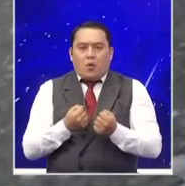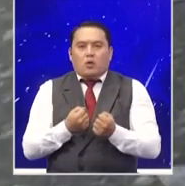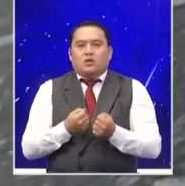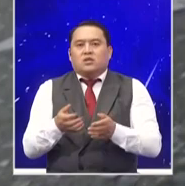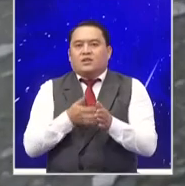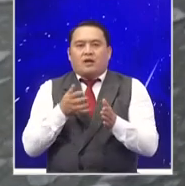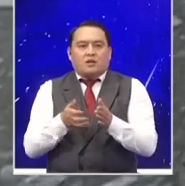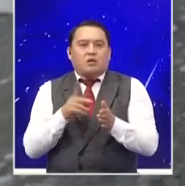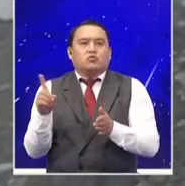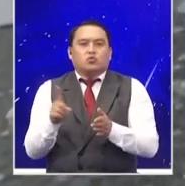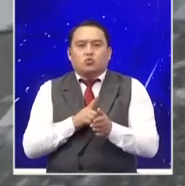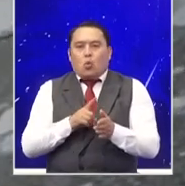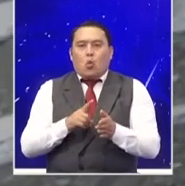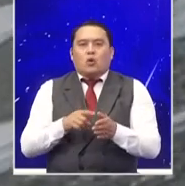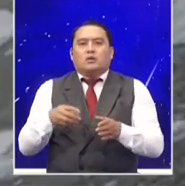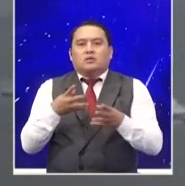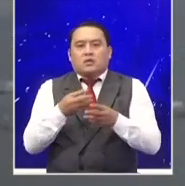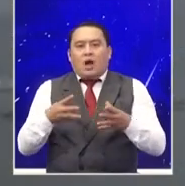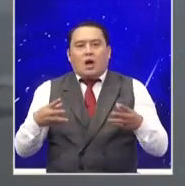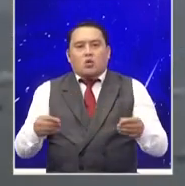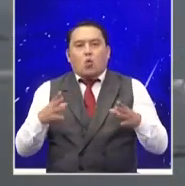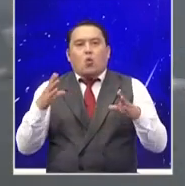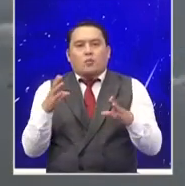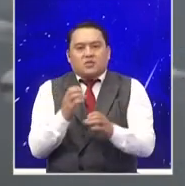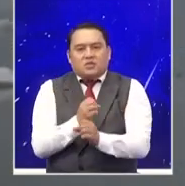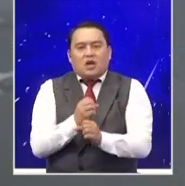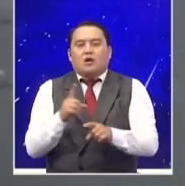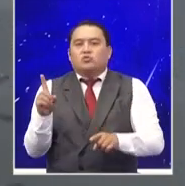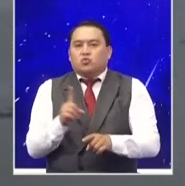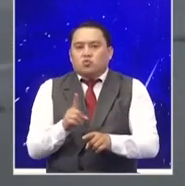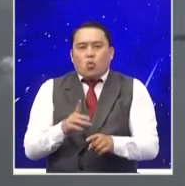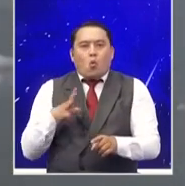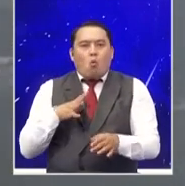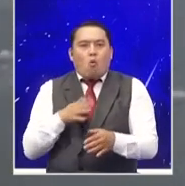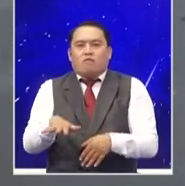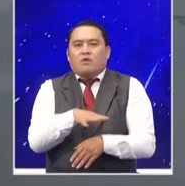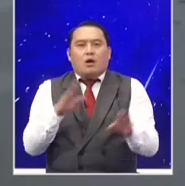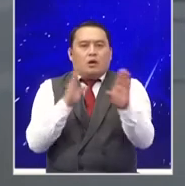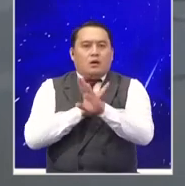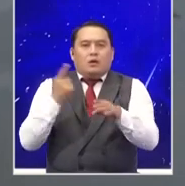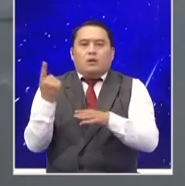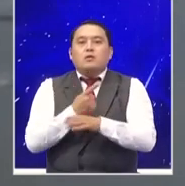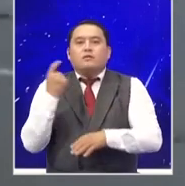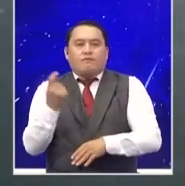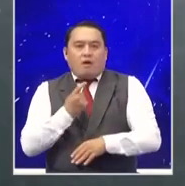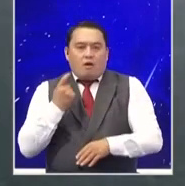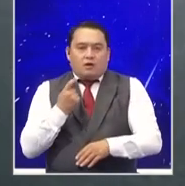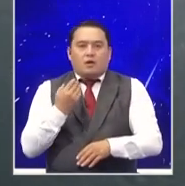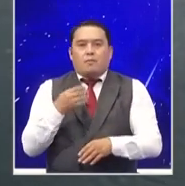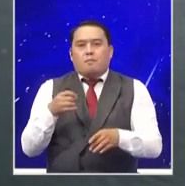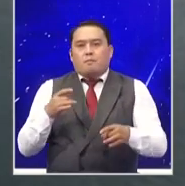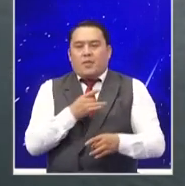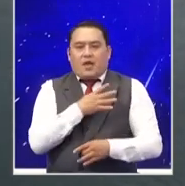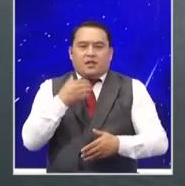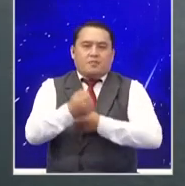явно недостаточно, чтобы компенсировать таяние. Уменьшение ледников означает изменение ареала для фауны, прежде всего для хозяев Арктики –